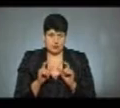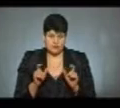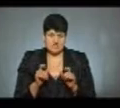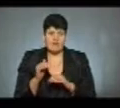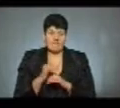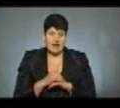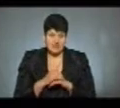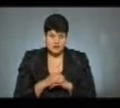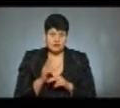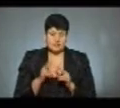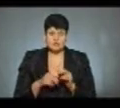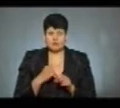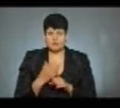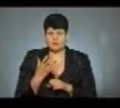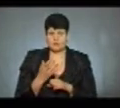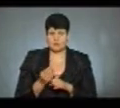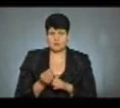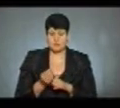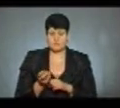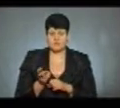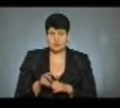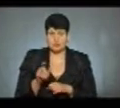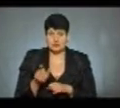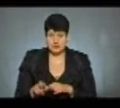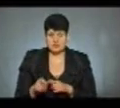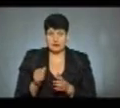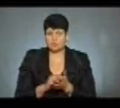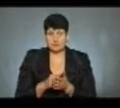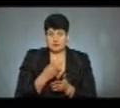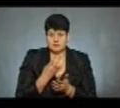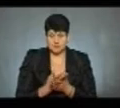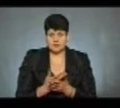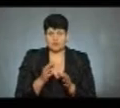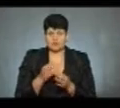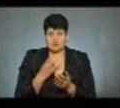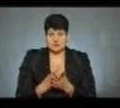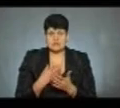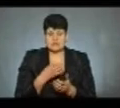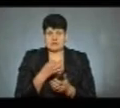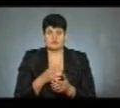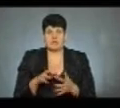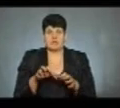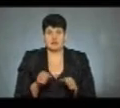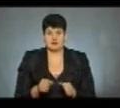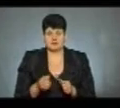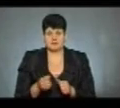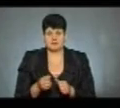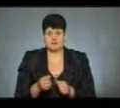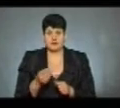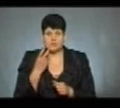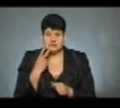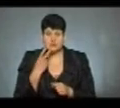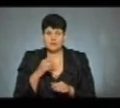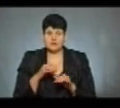кінці робочого дня, появилась особа, яка не представилась, документів не предоставила і сказала, що вона власник цього кіоску. Постійно діюча робоча